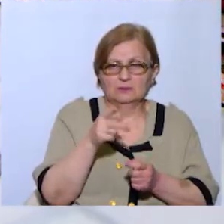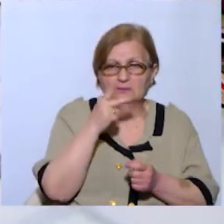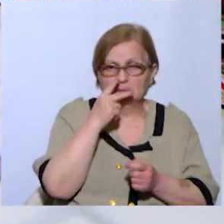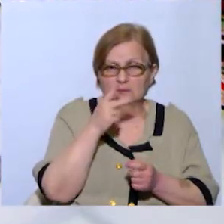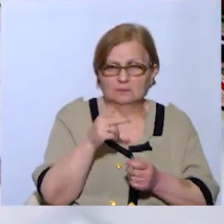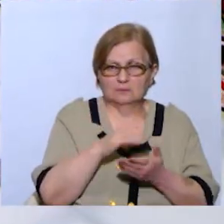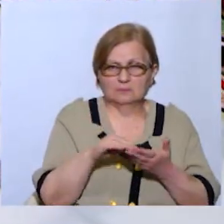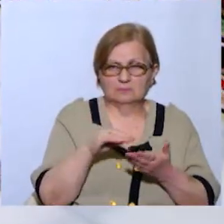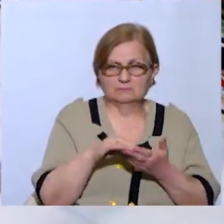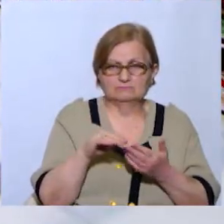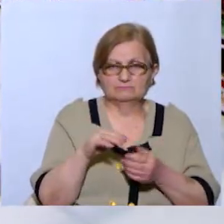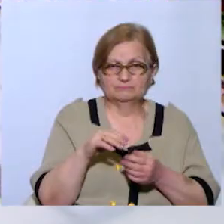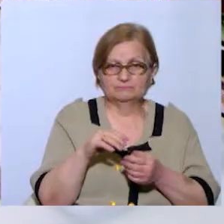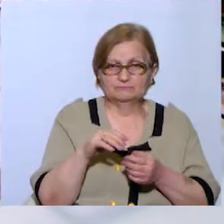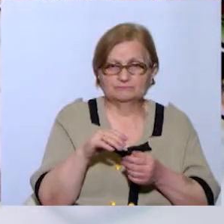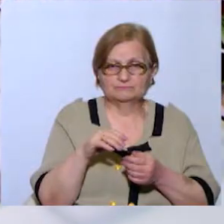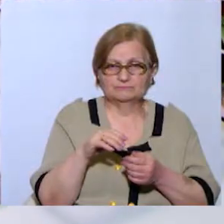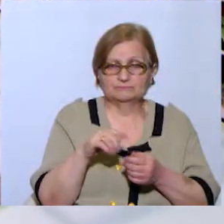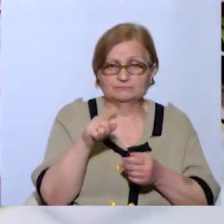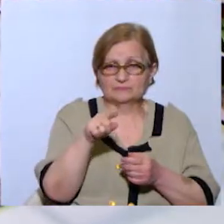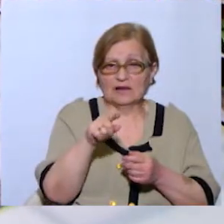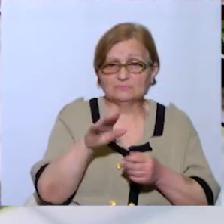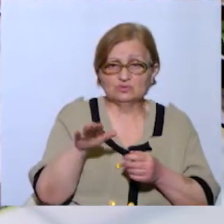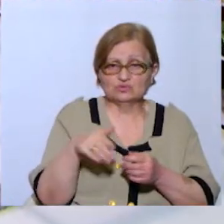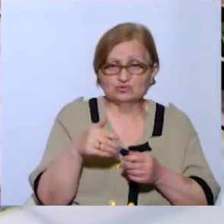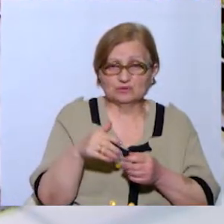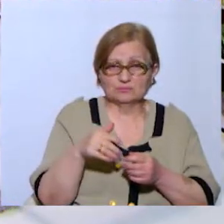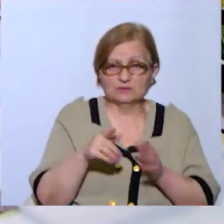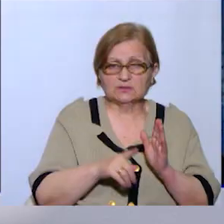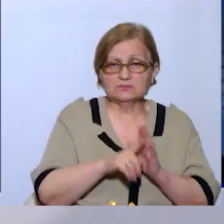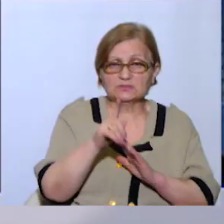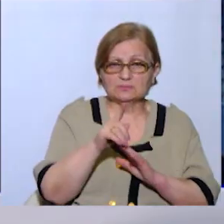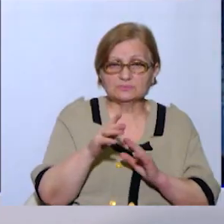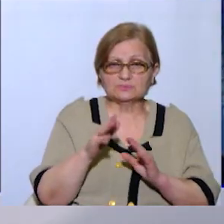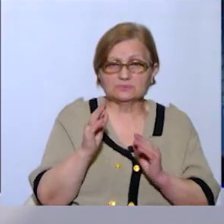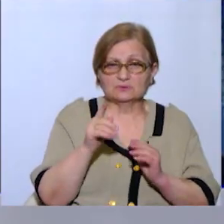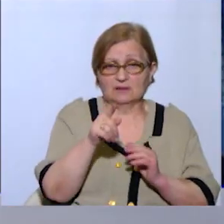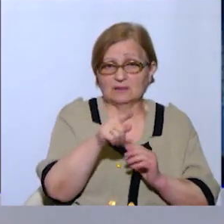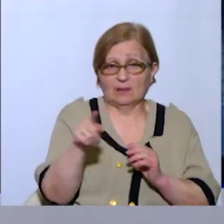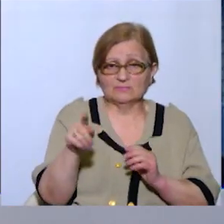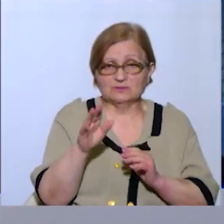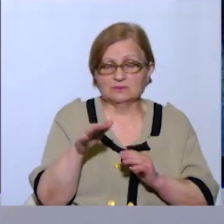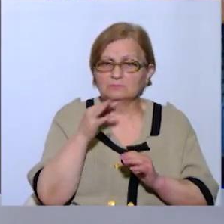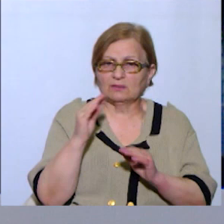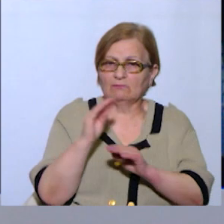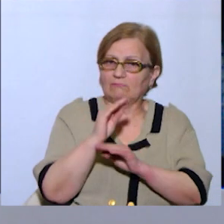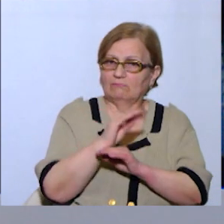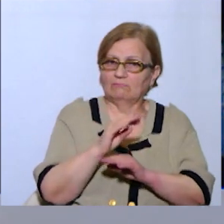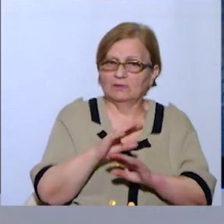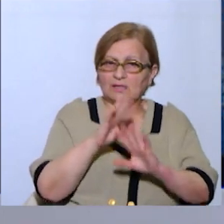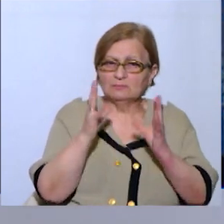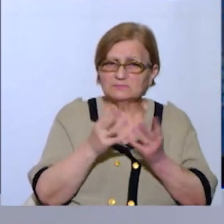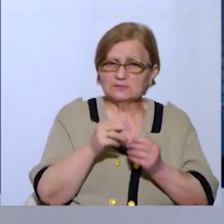2 მინუს 2-ისთვის, ამის მერე კი ეს ფუნქცია იწყებს ზრდას. შესაბამისად, რადგან მთლიანი